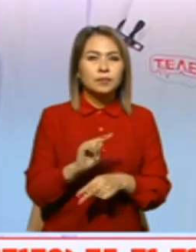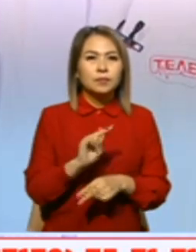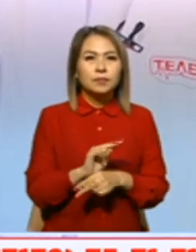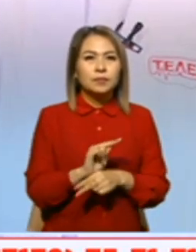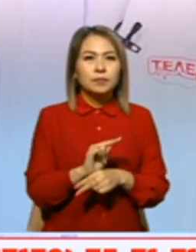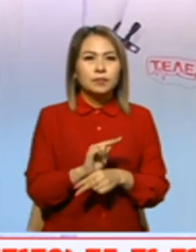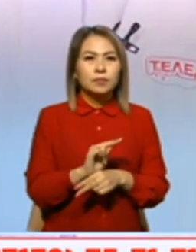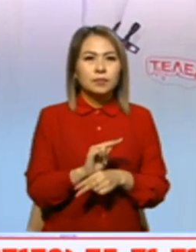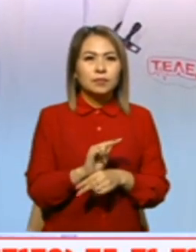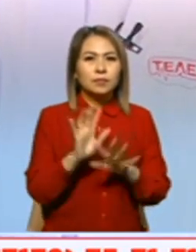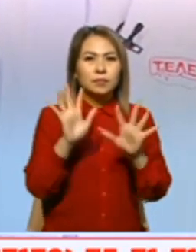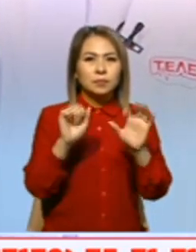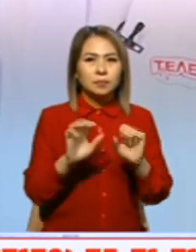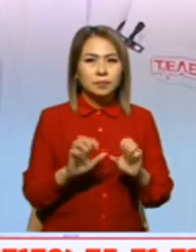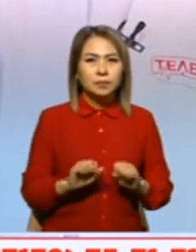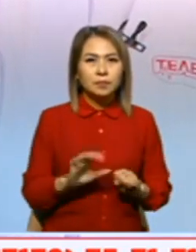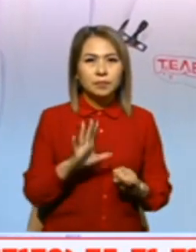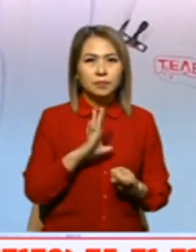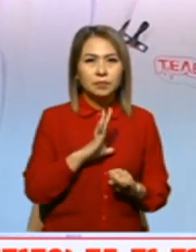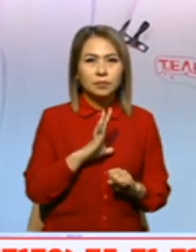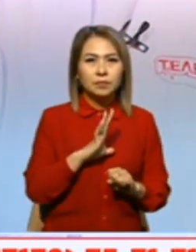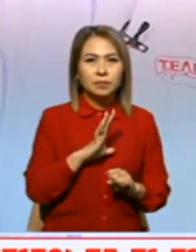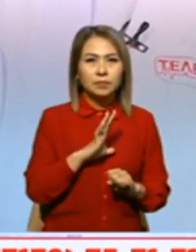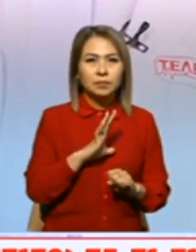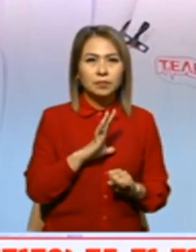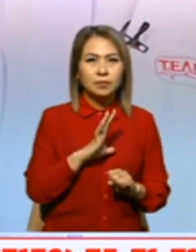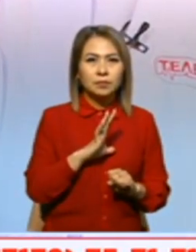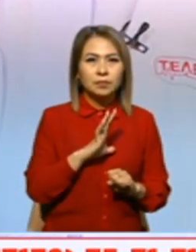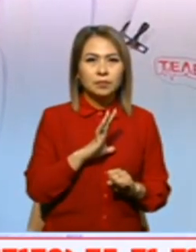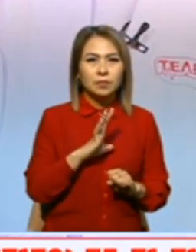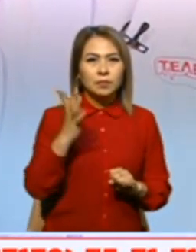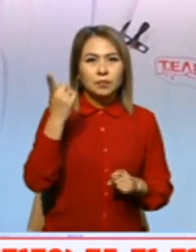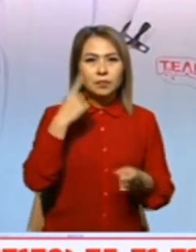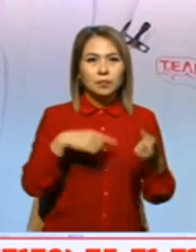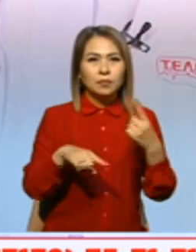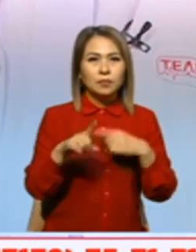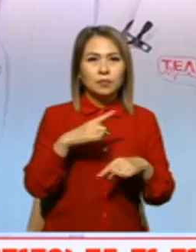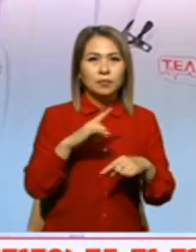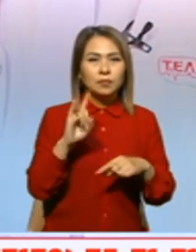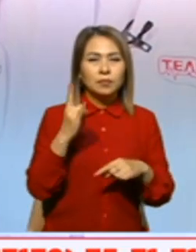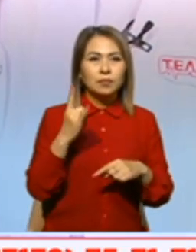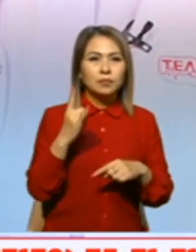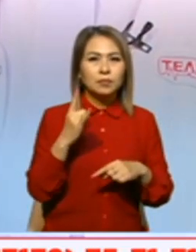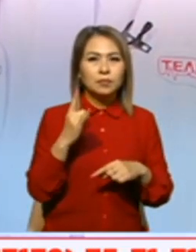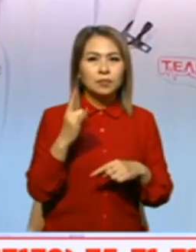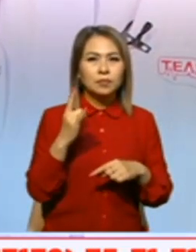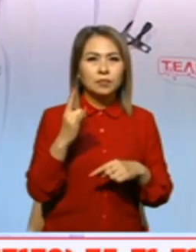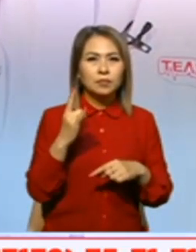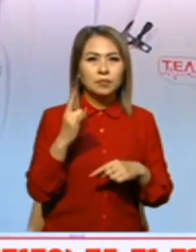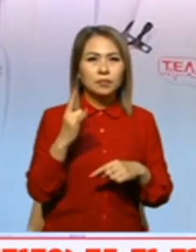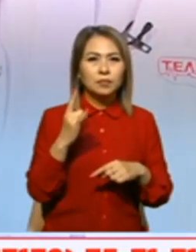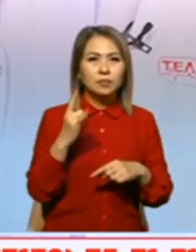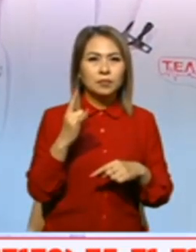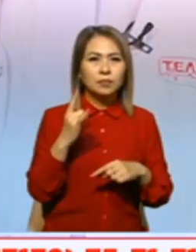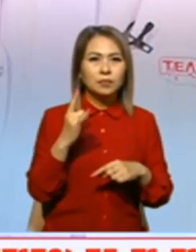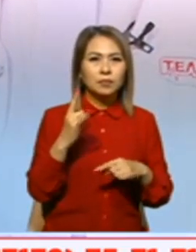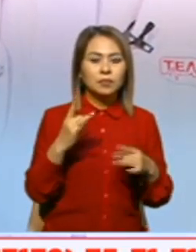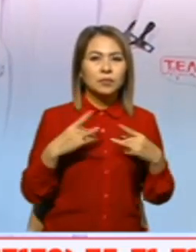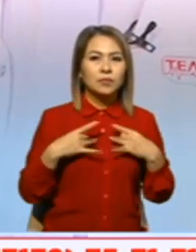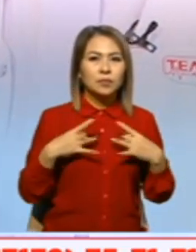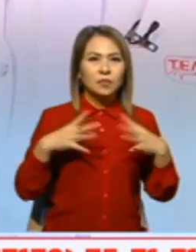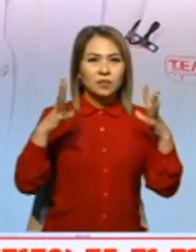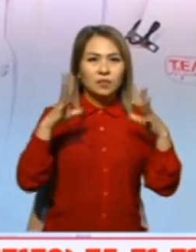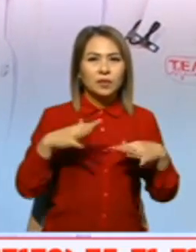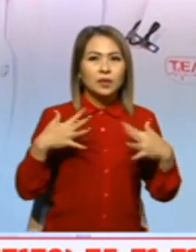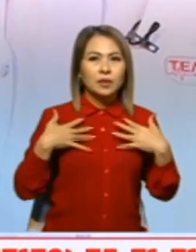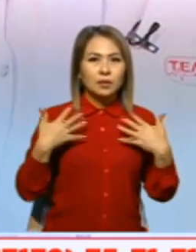кейін массаж курсын алды. Содан кейінгі қайтадан барған кезде баладағы жаңағы бүкіл белгілері неврологиялық жағынан бала